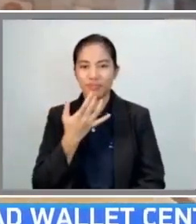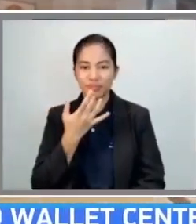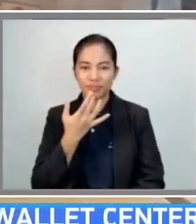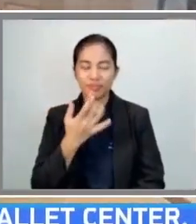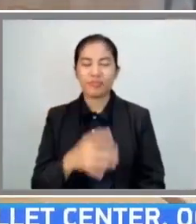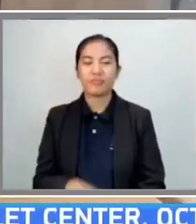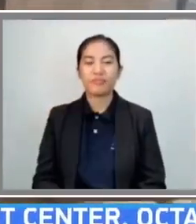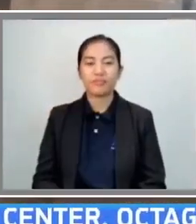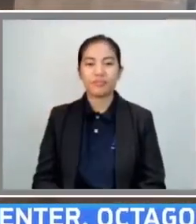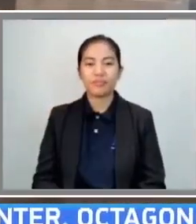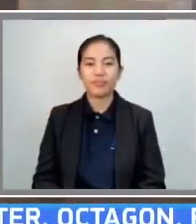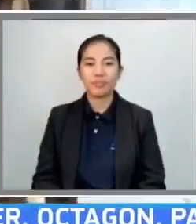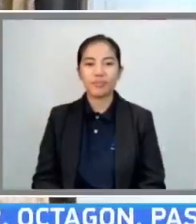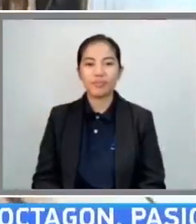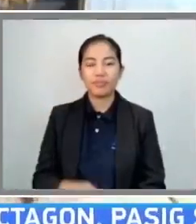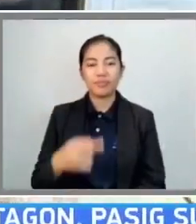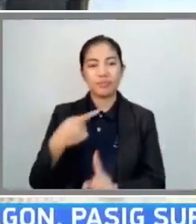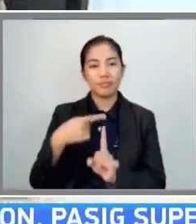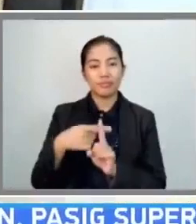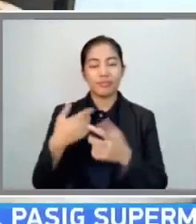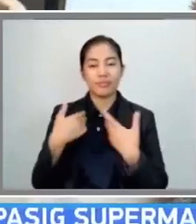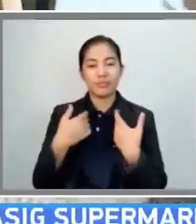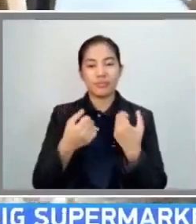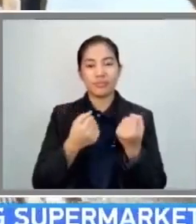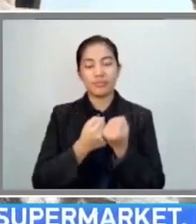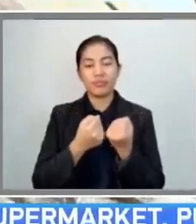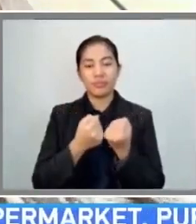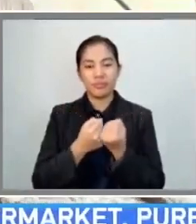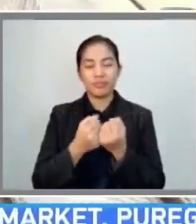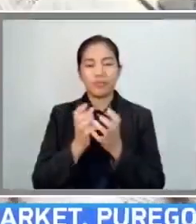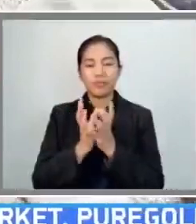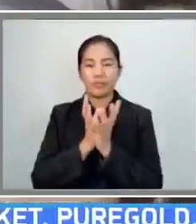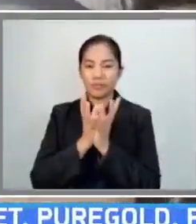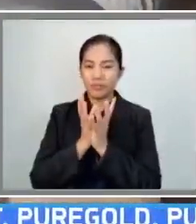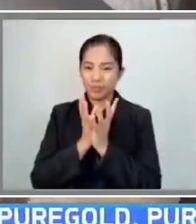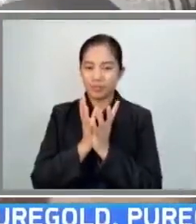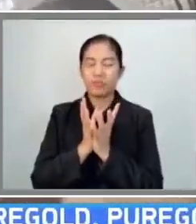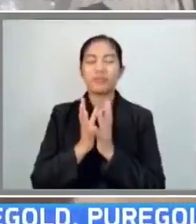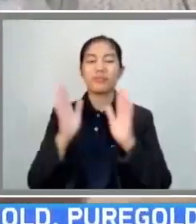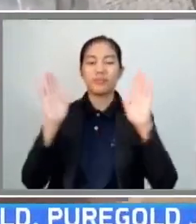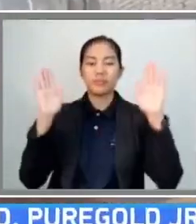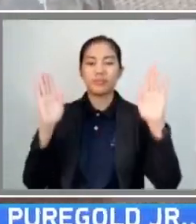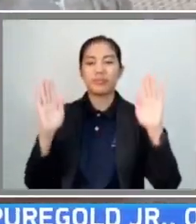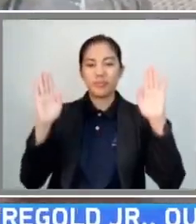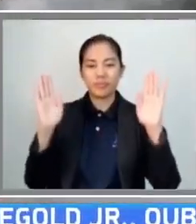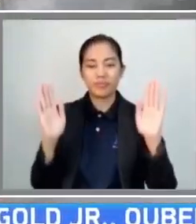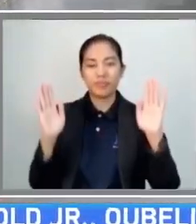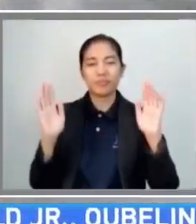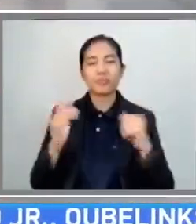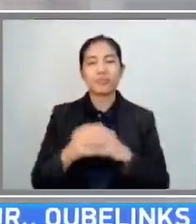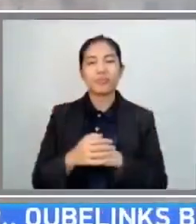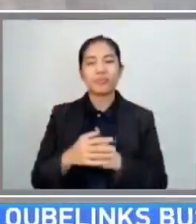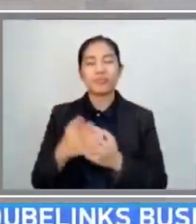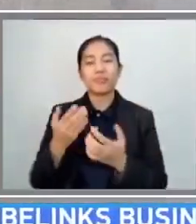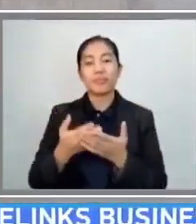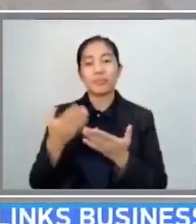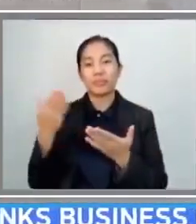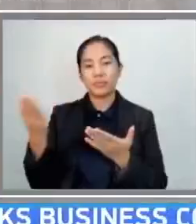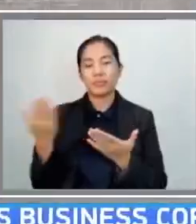Bukod dito, sinusuportahan din ng kainan ang ilang komunidad sa Benguet sa pamamagitan ng pagbili ng mga sangkap mula sa mga